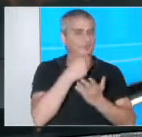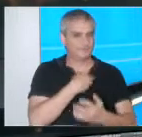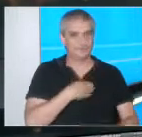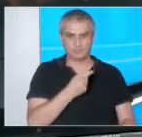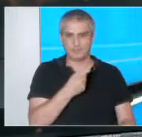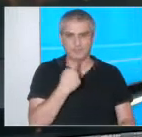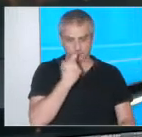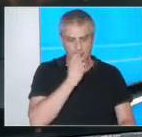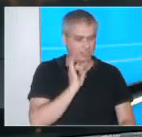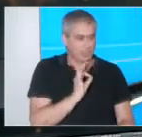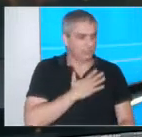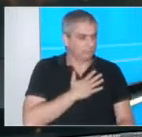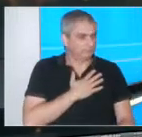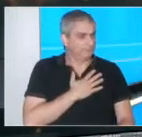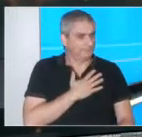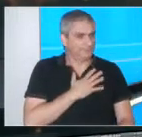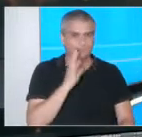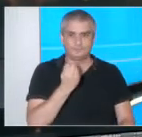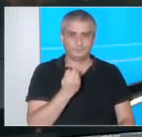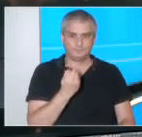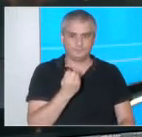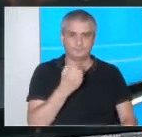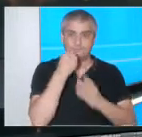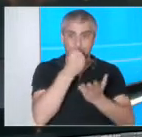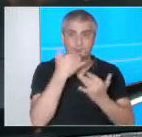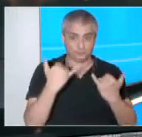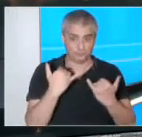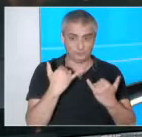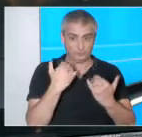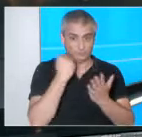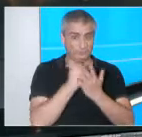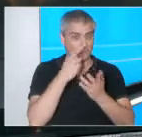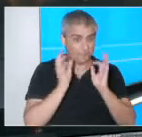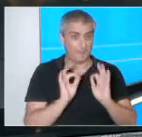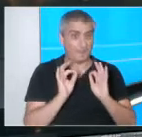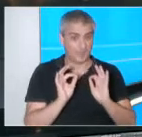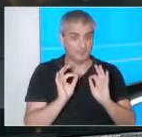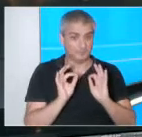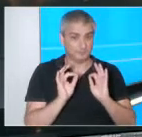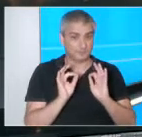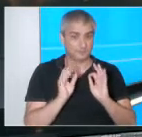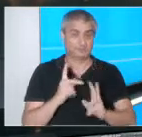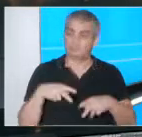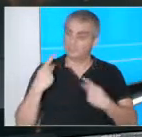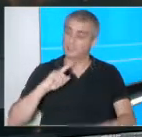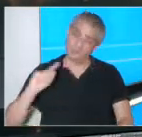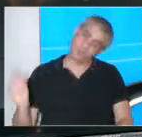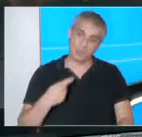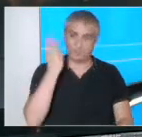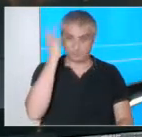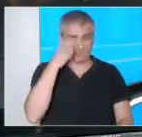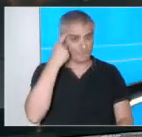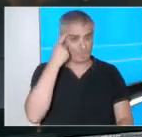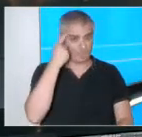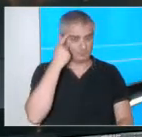לשאול אותך, תהיה אמיתית שיש לי. האם התקציב עכשיו שיעבור, הוא באמת יושיב לכולם את התובנה